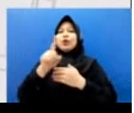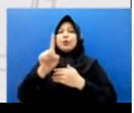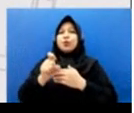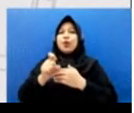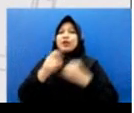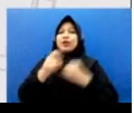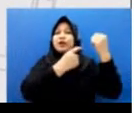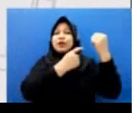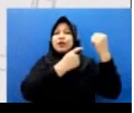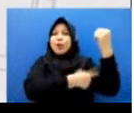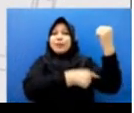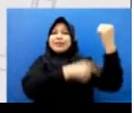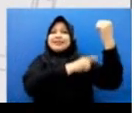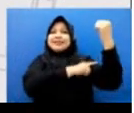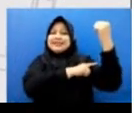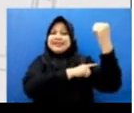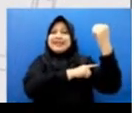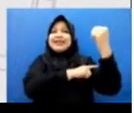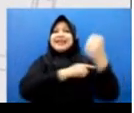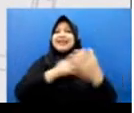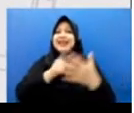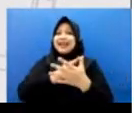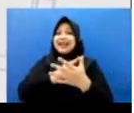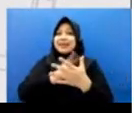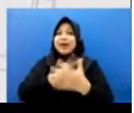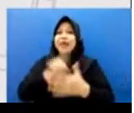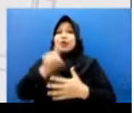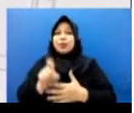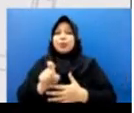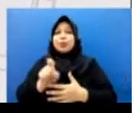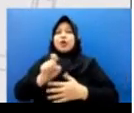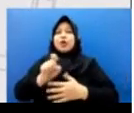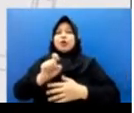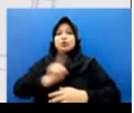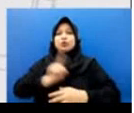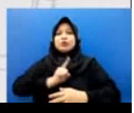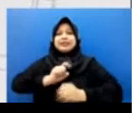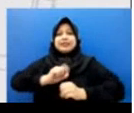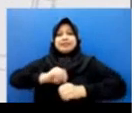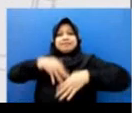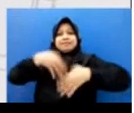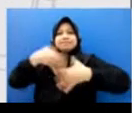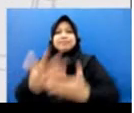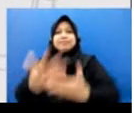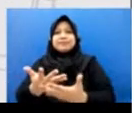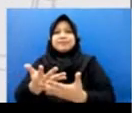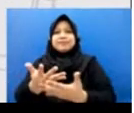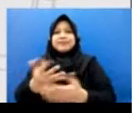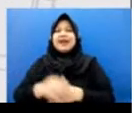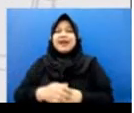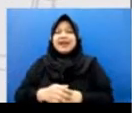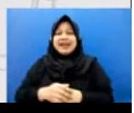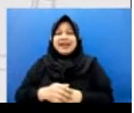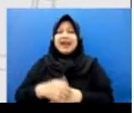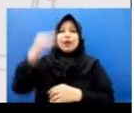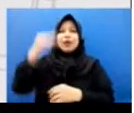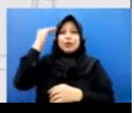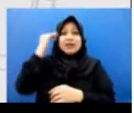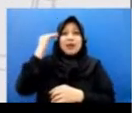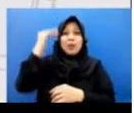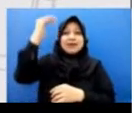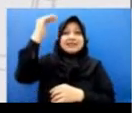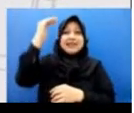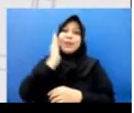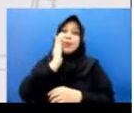kebutuhan aktualisasi diri. Nah, remaja dan dewasa itu sangat terkait dengan